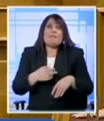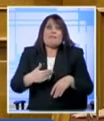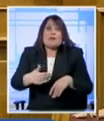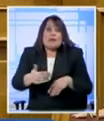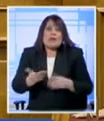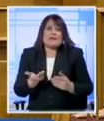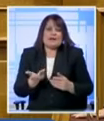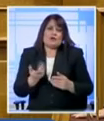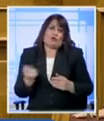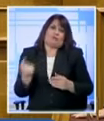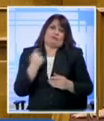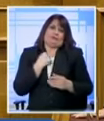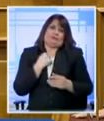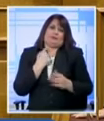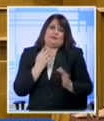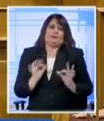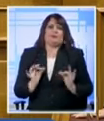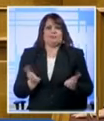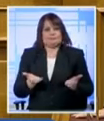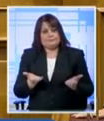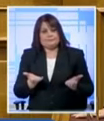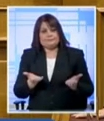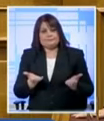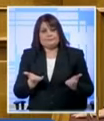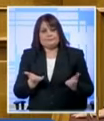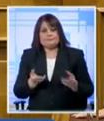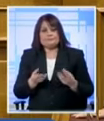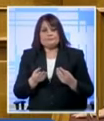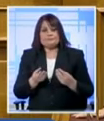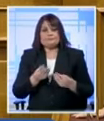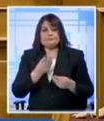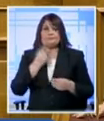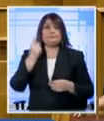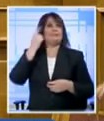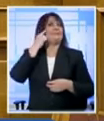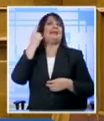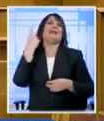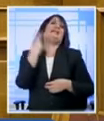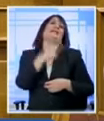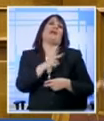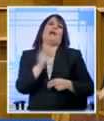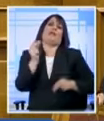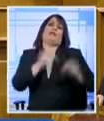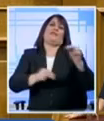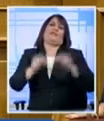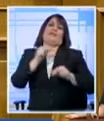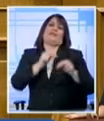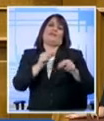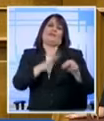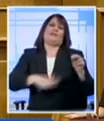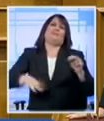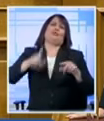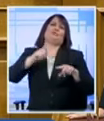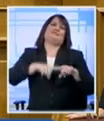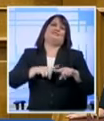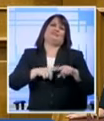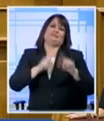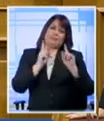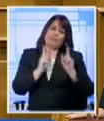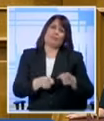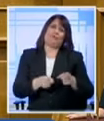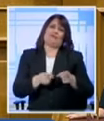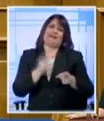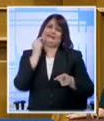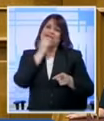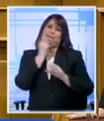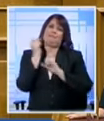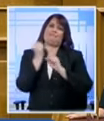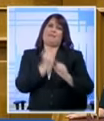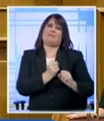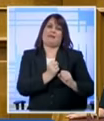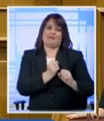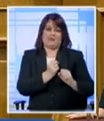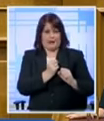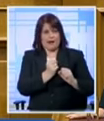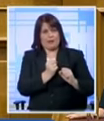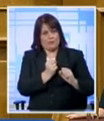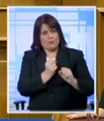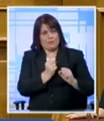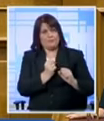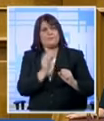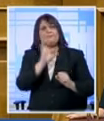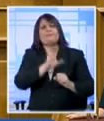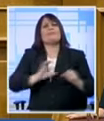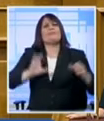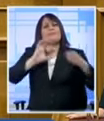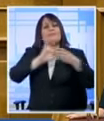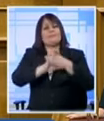συνάδελφοι. Χάρη στην καταπληκτική ιδέα του δημοψηφίσματος του κυρίου Παπανδρέου, η Ευρωπαϊκή Ένωση,